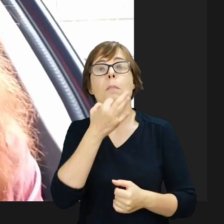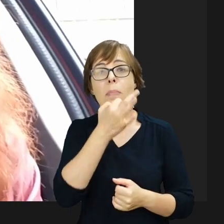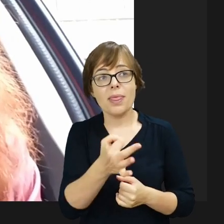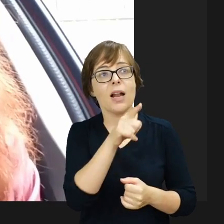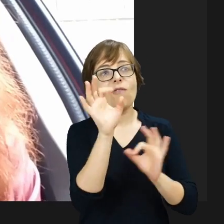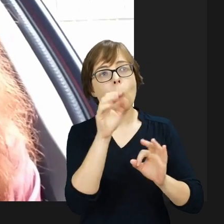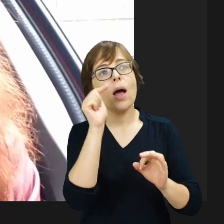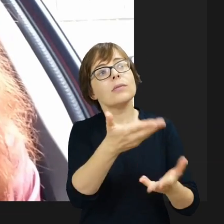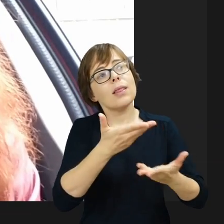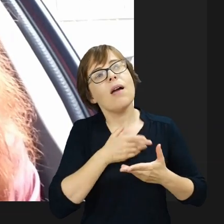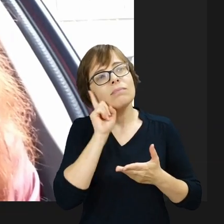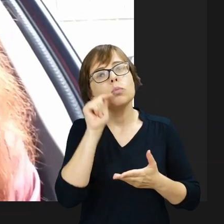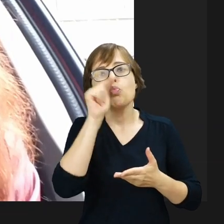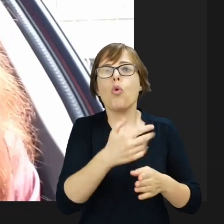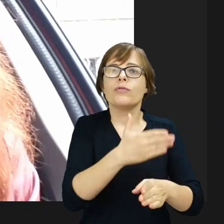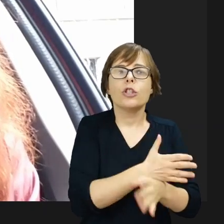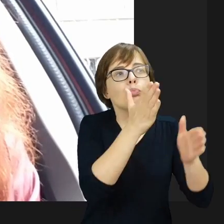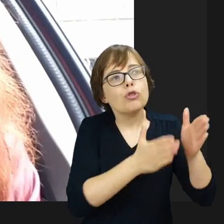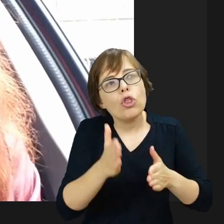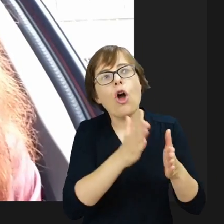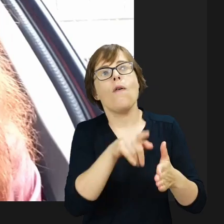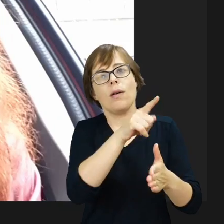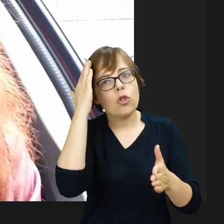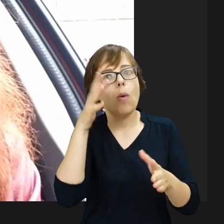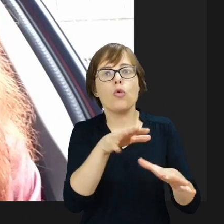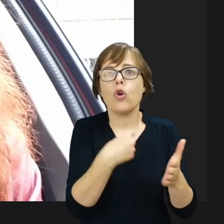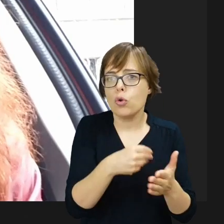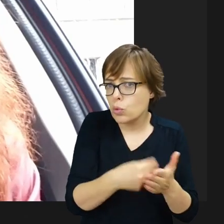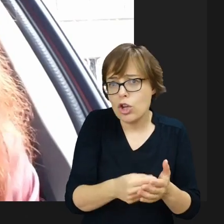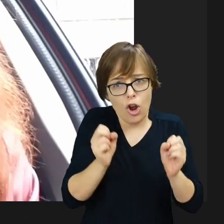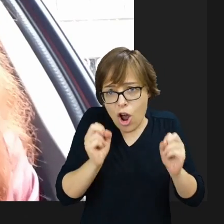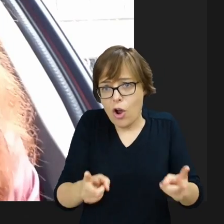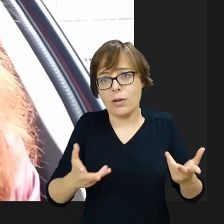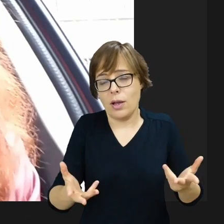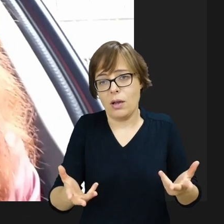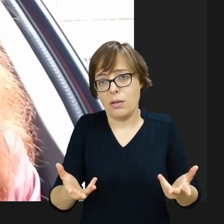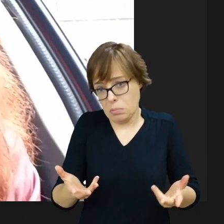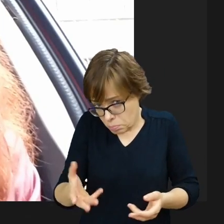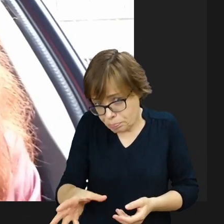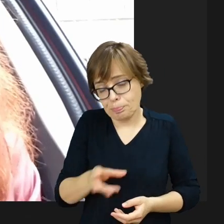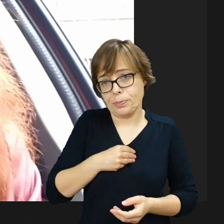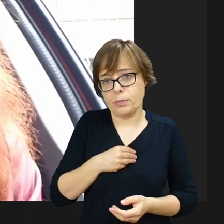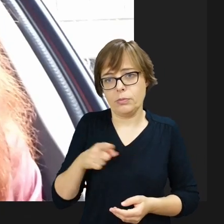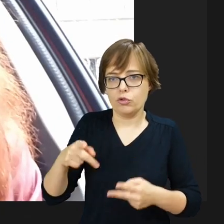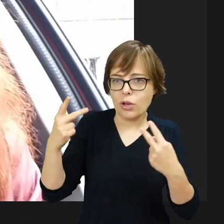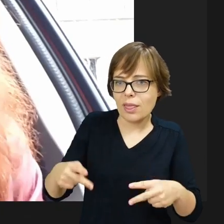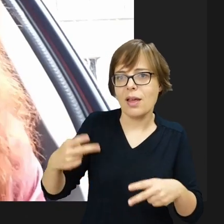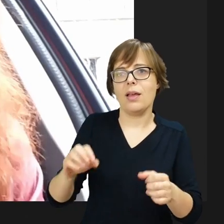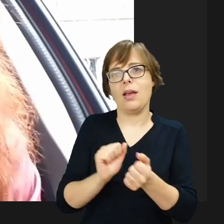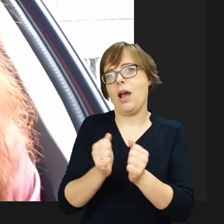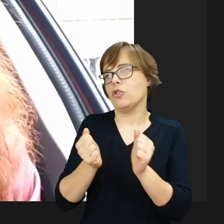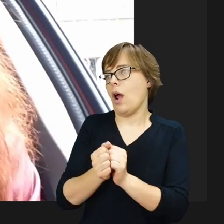to ja nie widzę powodu, dla którego dziennikarz, redakcja nie miałaby zapłacić,